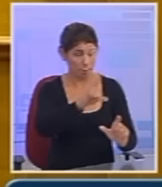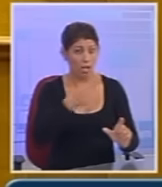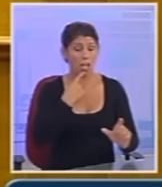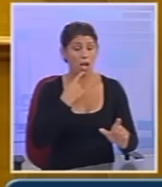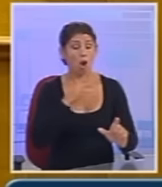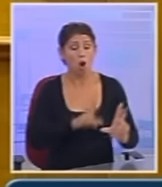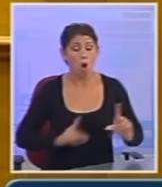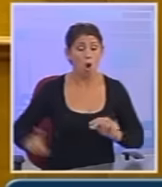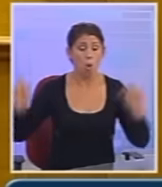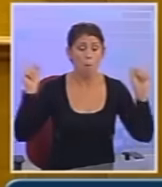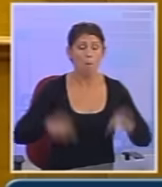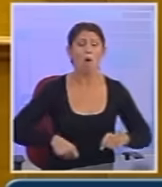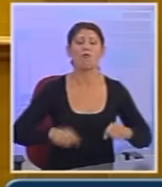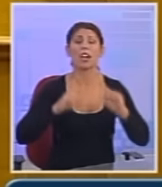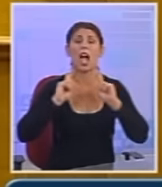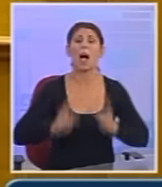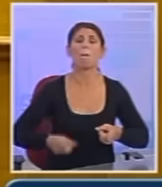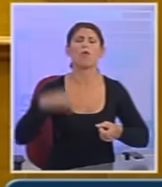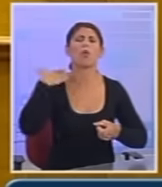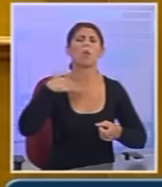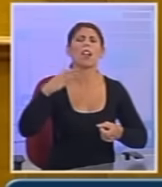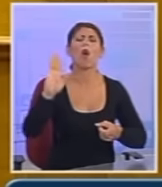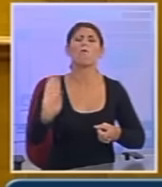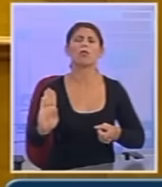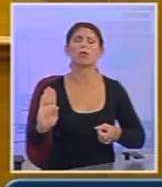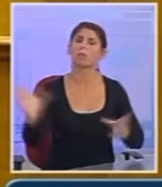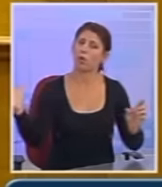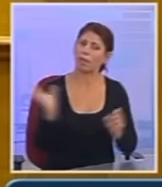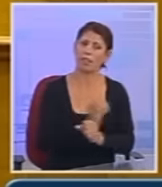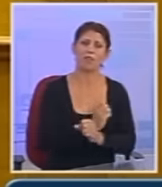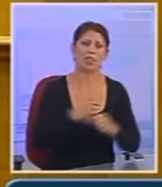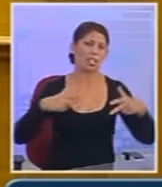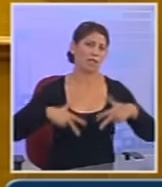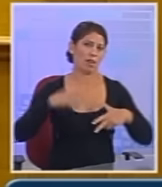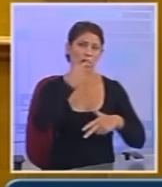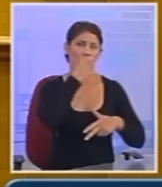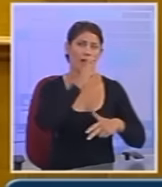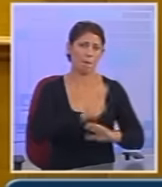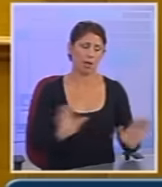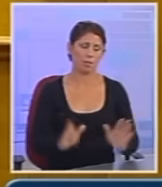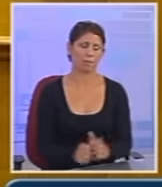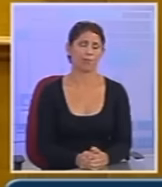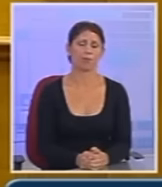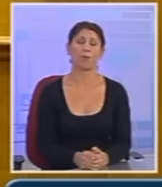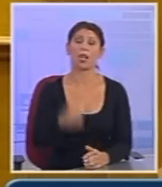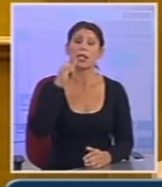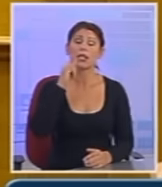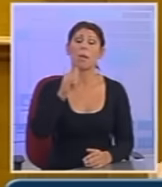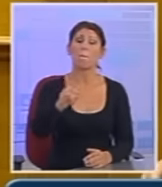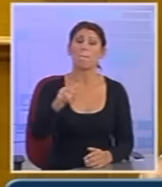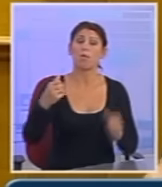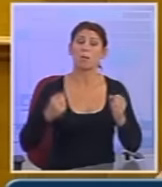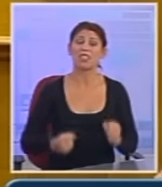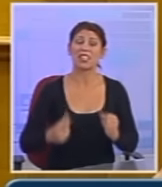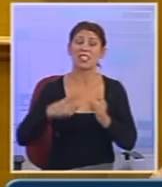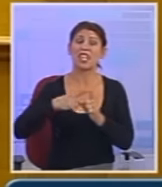ομόφωνη απόφαση του Βουκουρεστίου που πέτυχε η κυβέρνηση Καραμαλή. Επαναλαμβάνουμε και τη πάγια θέση μας για το Κυπριακό,